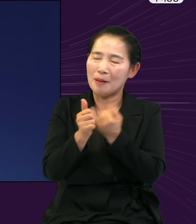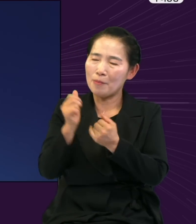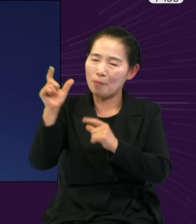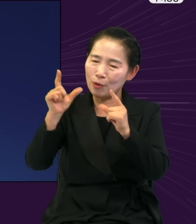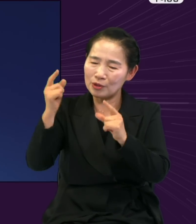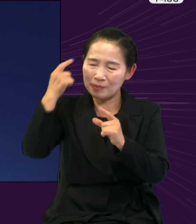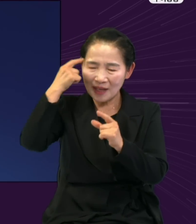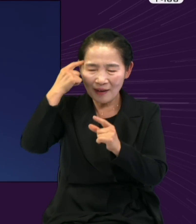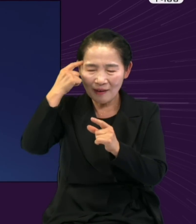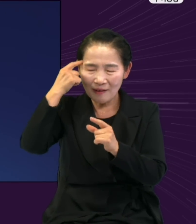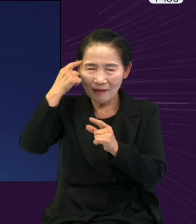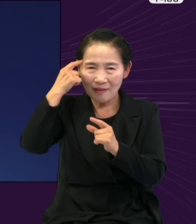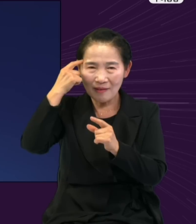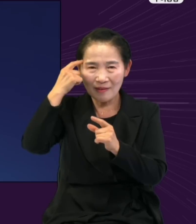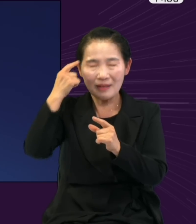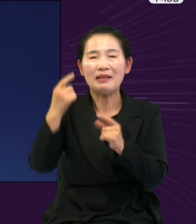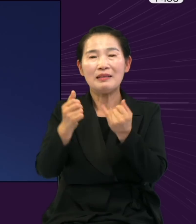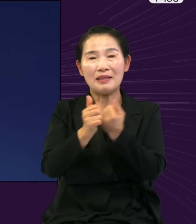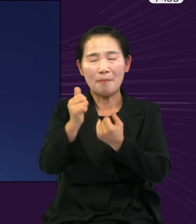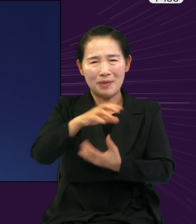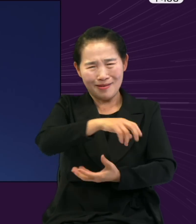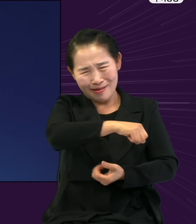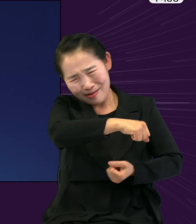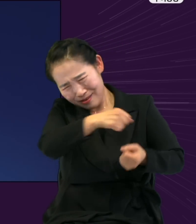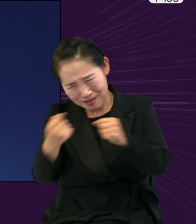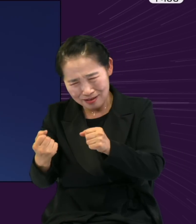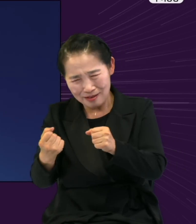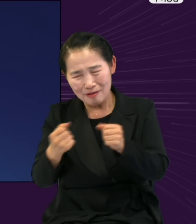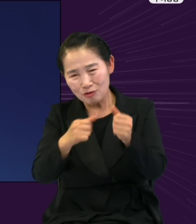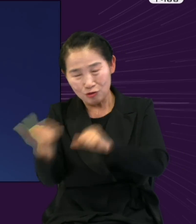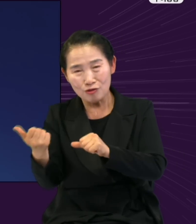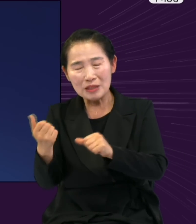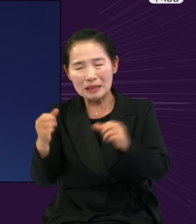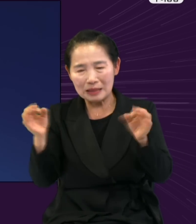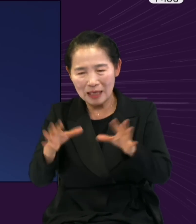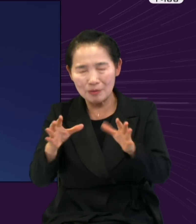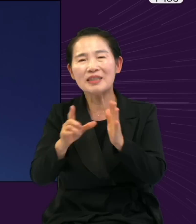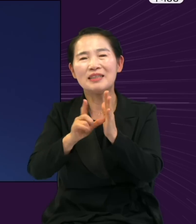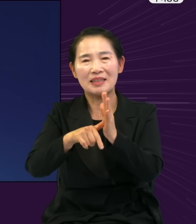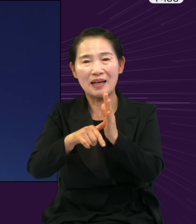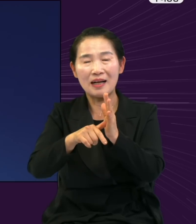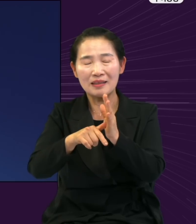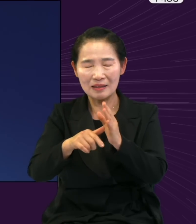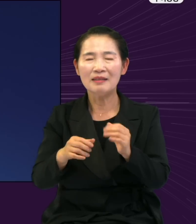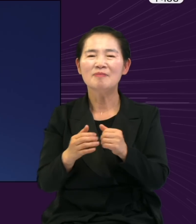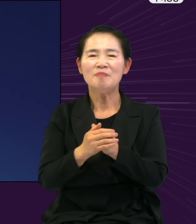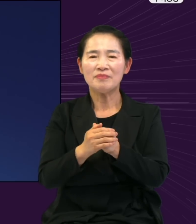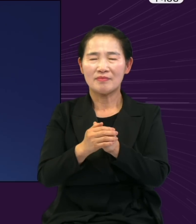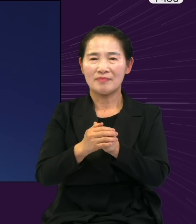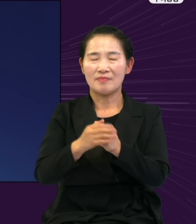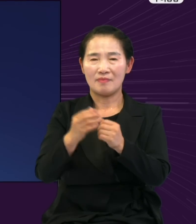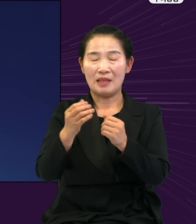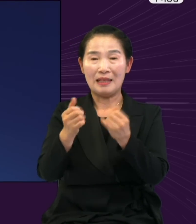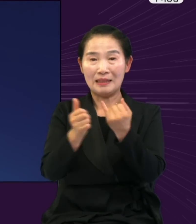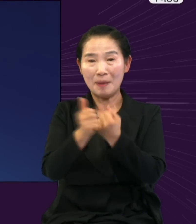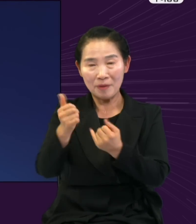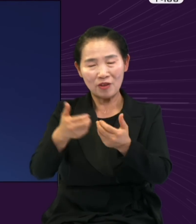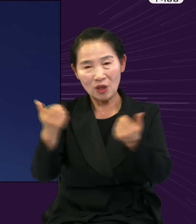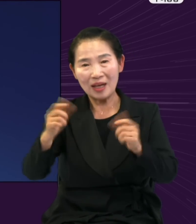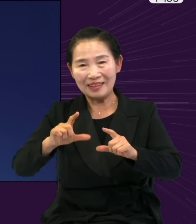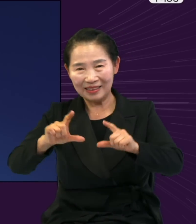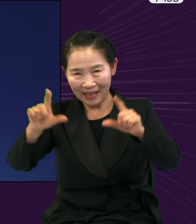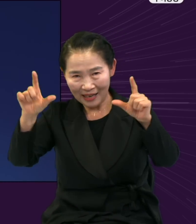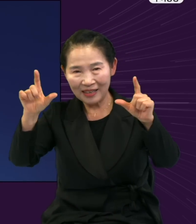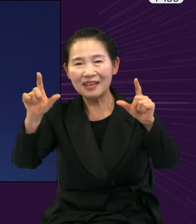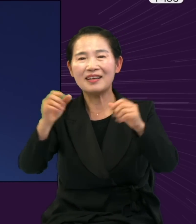무엇을 바랬을까요? 남편이 떠난 날은 2월 1일, 제 생일은 1월 17일.